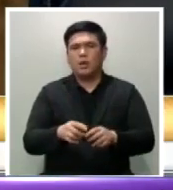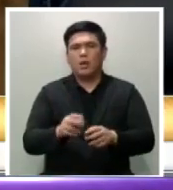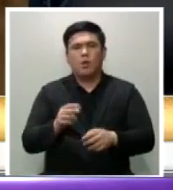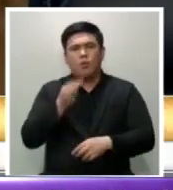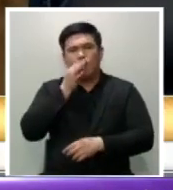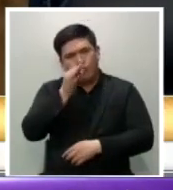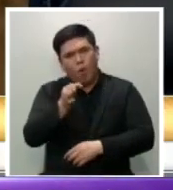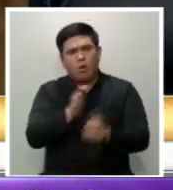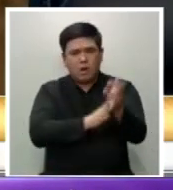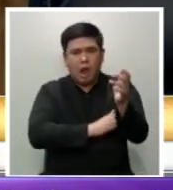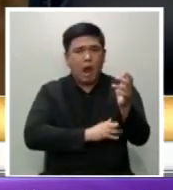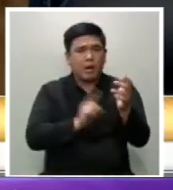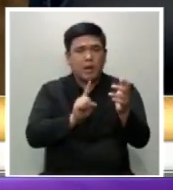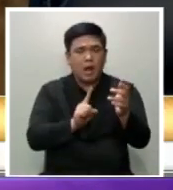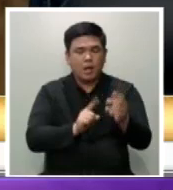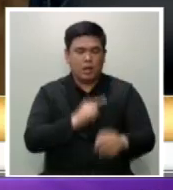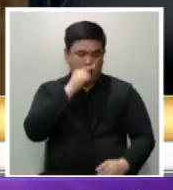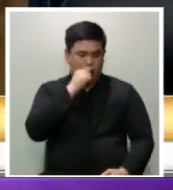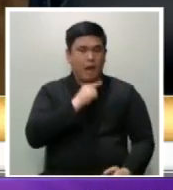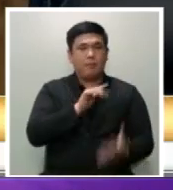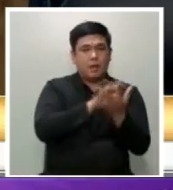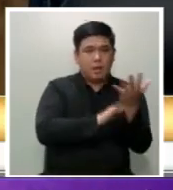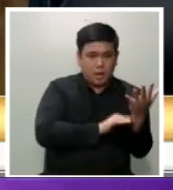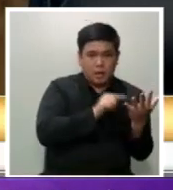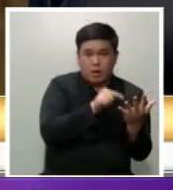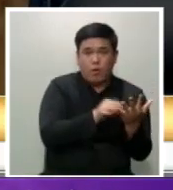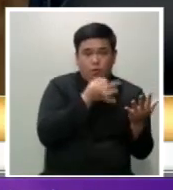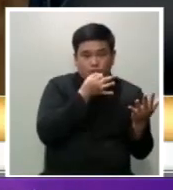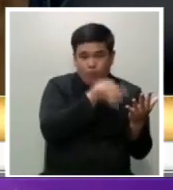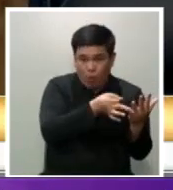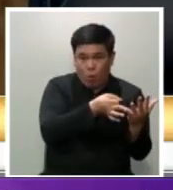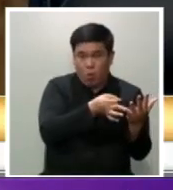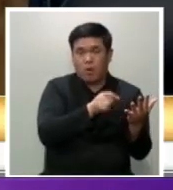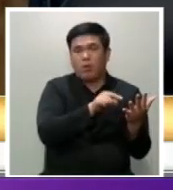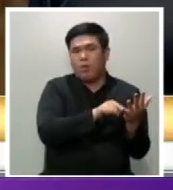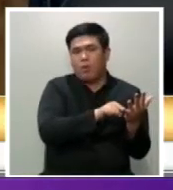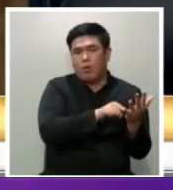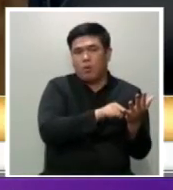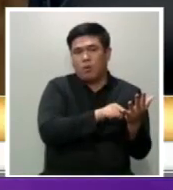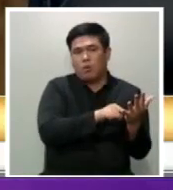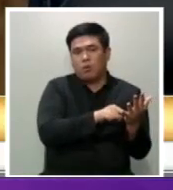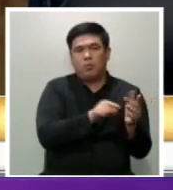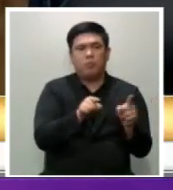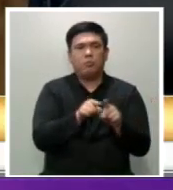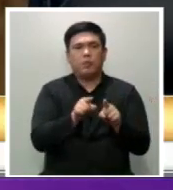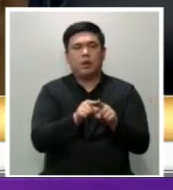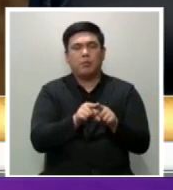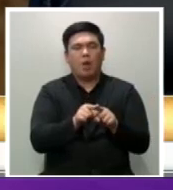เรื่องแรกเป็นคดีในเมืองไทยเรียกแบบไทยๆยาวเหมือนขุนช้างขุนแผน